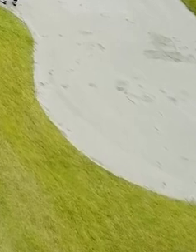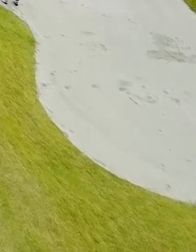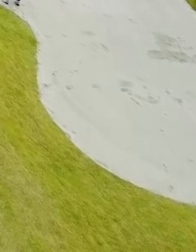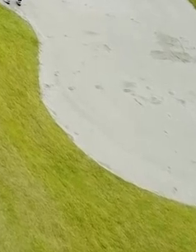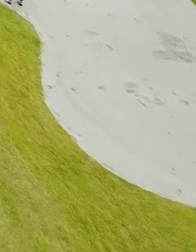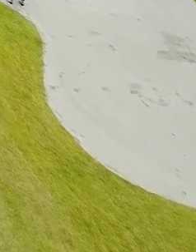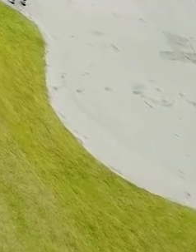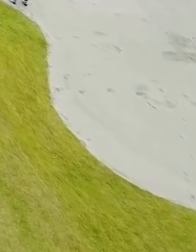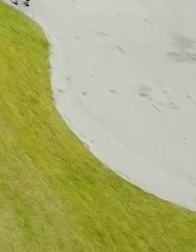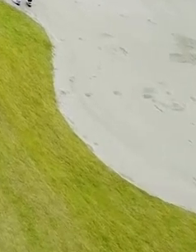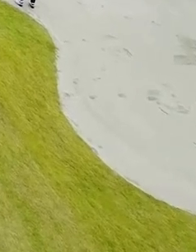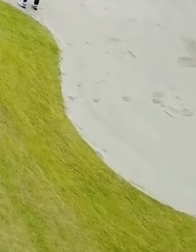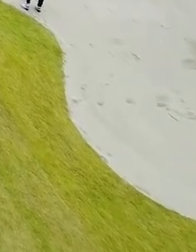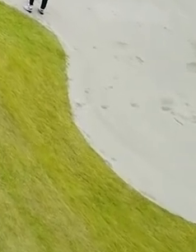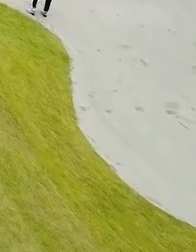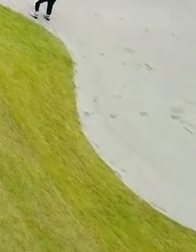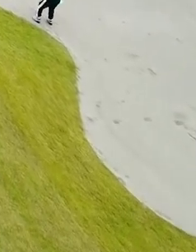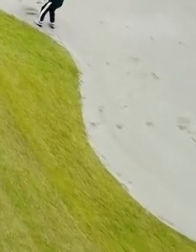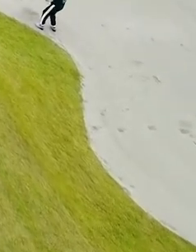볼.